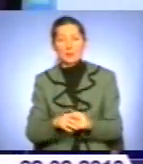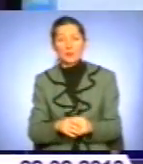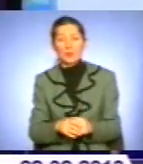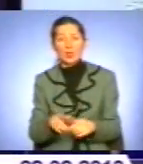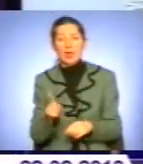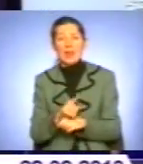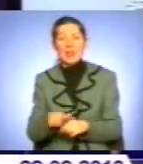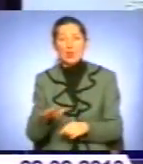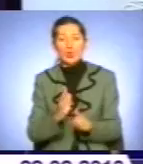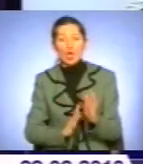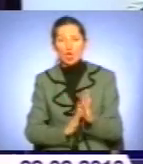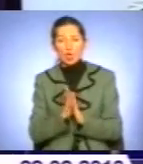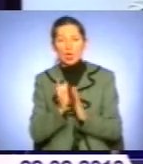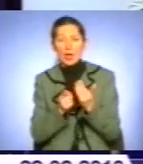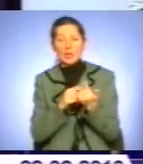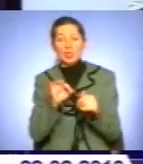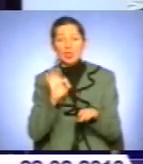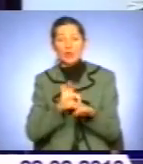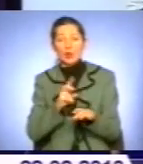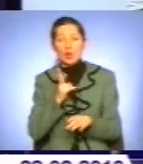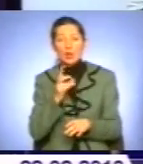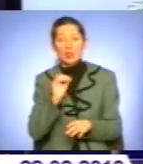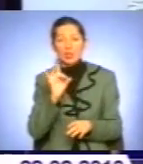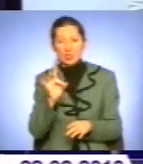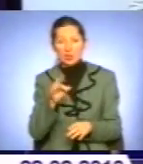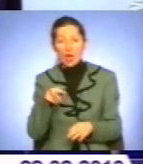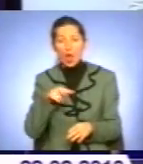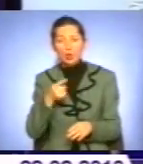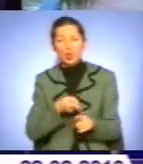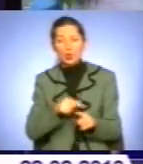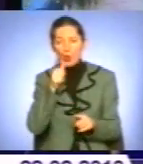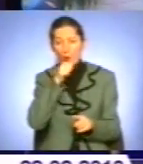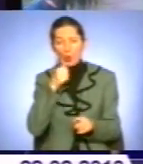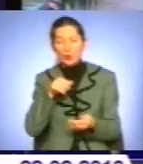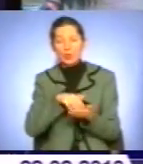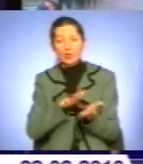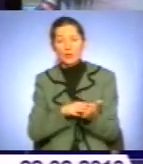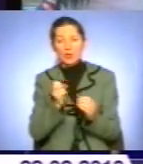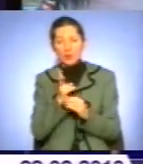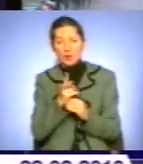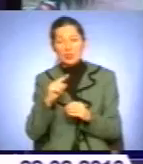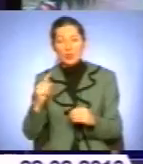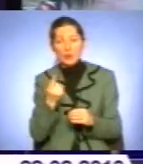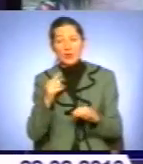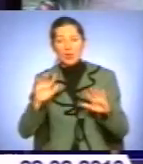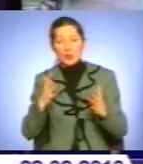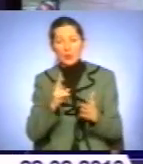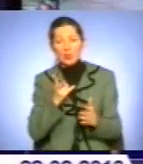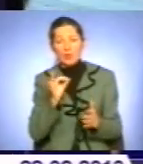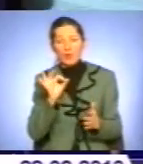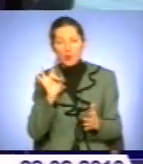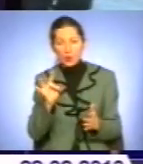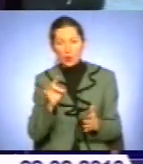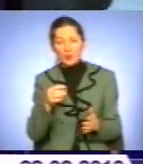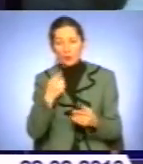На Тернопільщині зростає кількість хворих на кір. За лютий цього року зареєстровано 12 первинних випадків кору, повідомили у